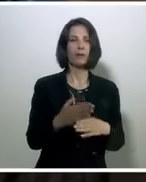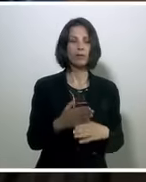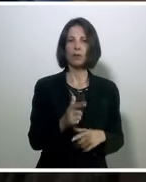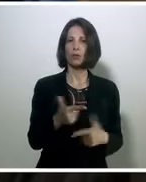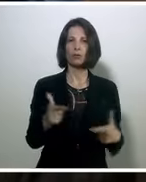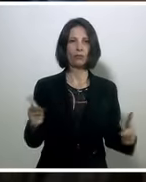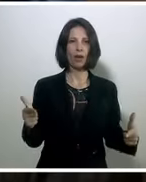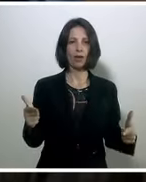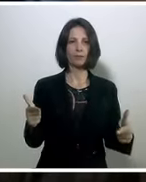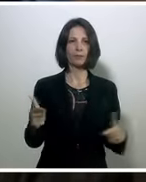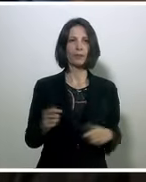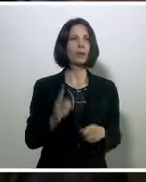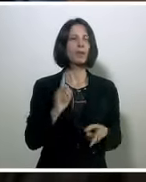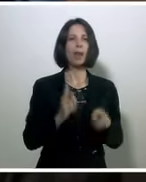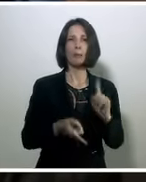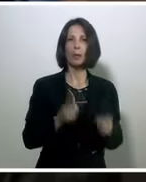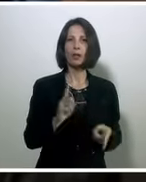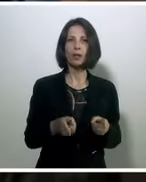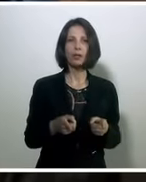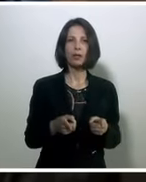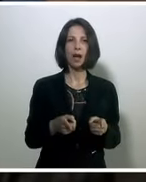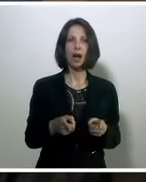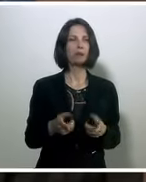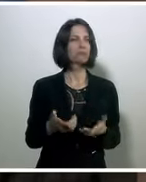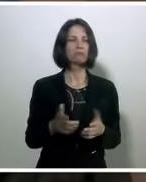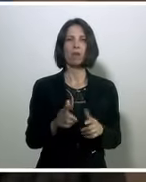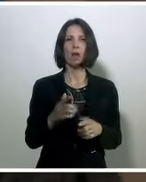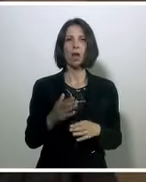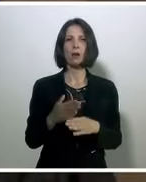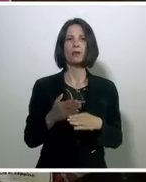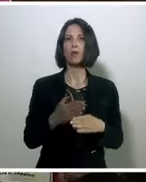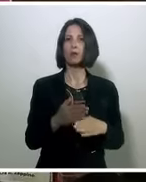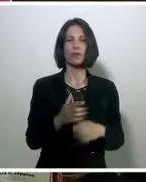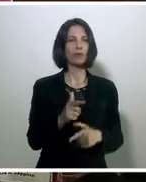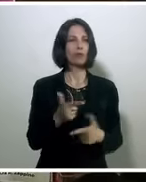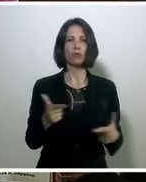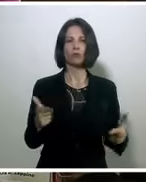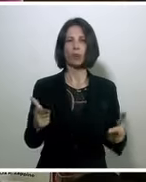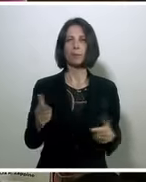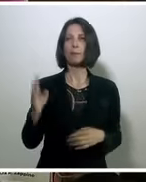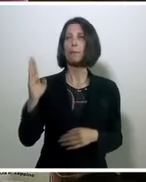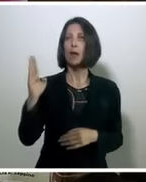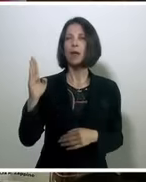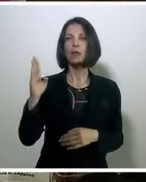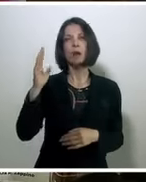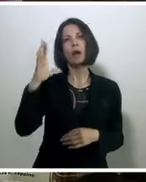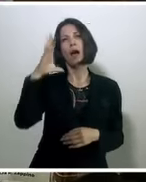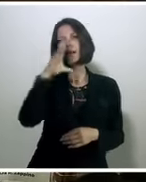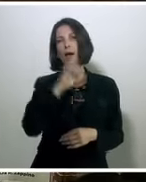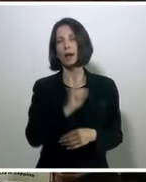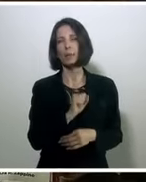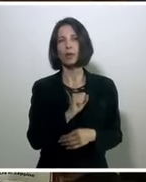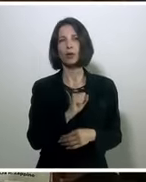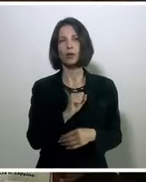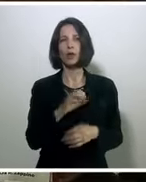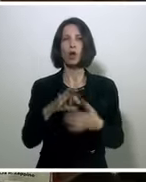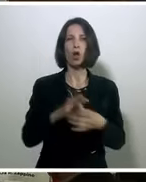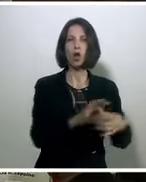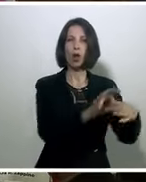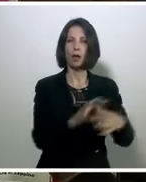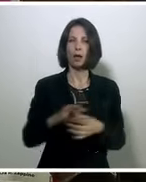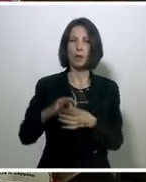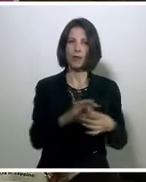e politico Berlinguer inoltre avvertiva che il nesso necessario tra democrazia